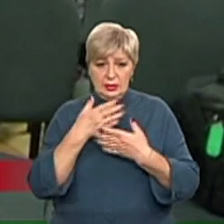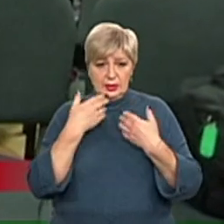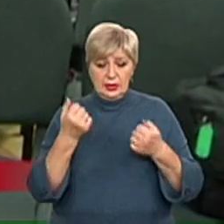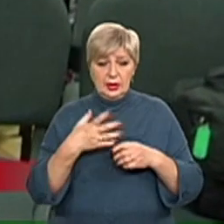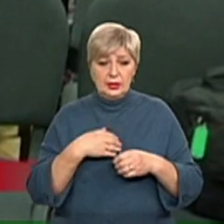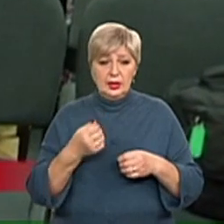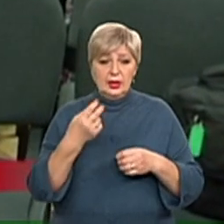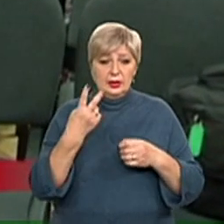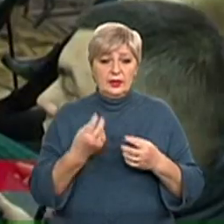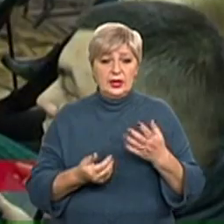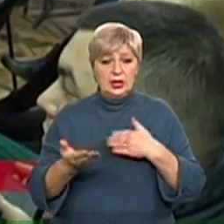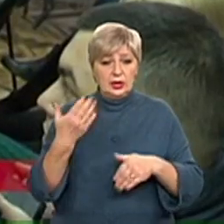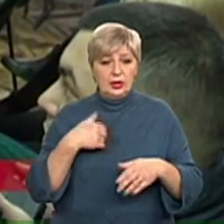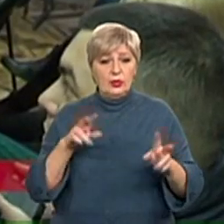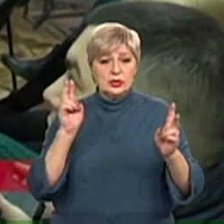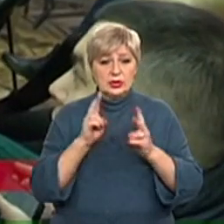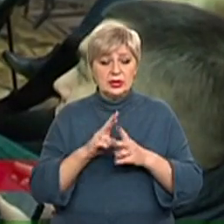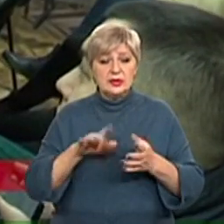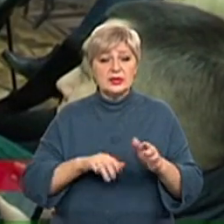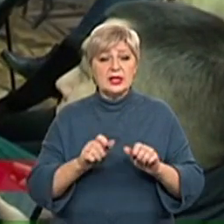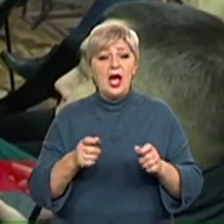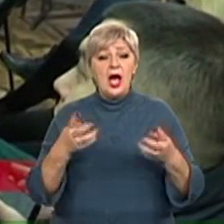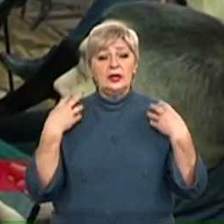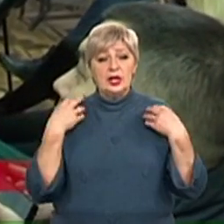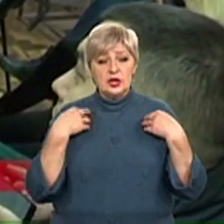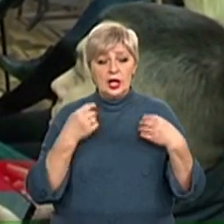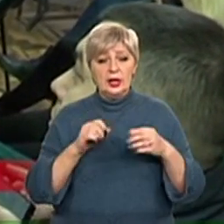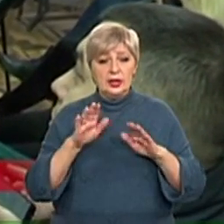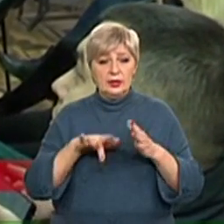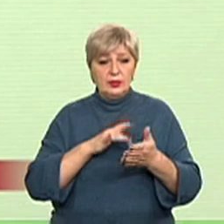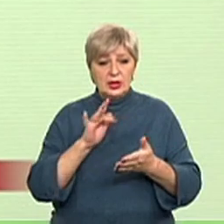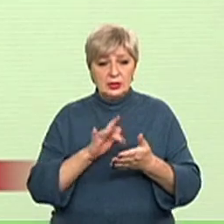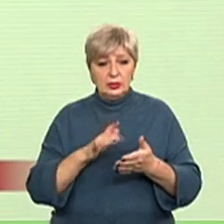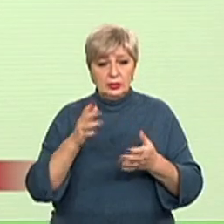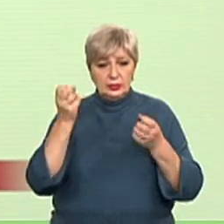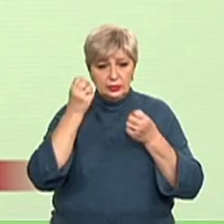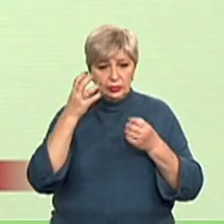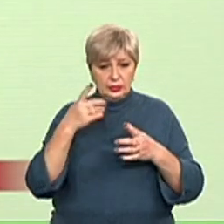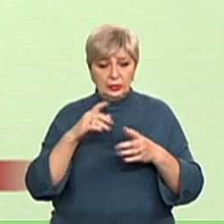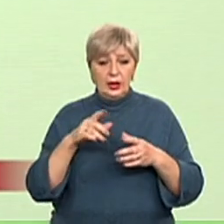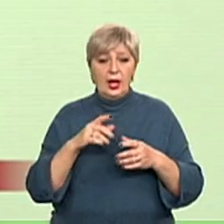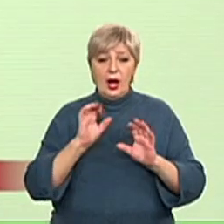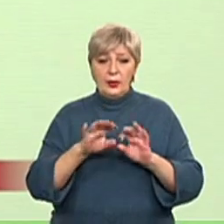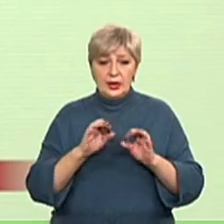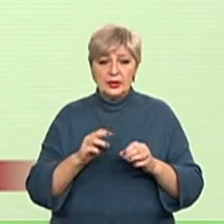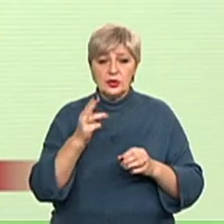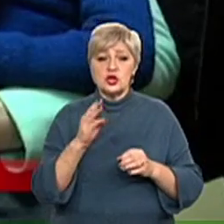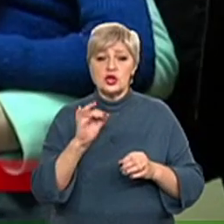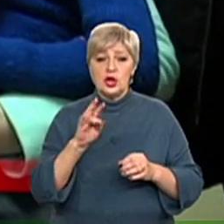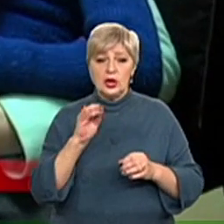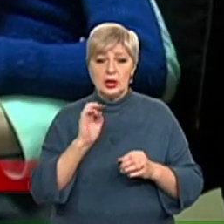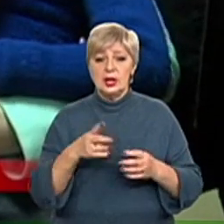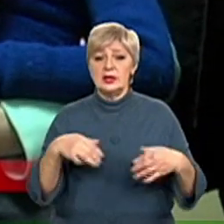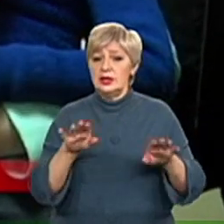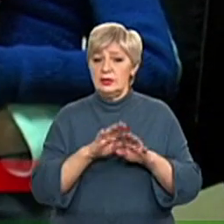з батьками та керівниками гуртків зустрівся начальник міського управління культури Євген Хорошилов. Він пояснив, що шинник закривати не будуть,